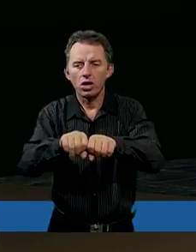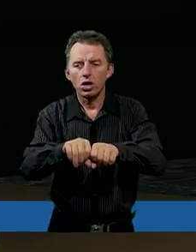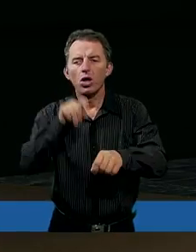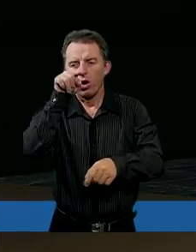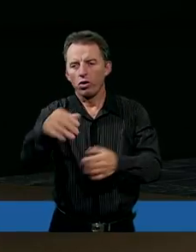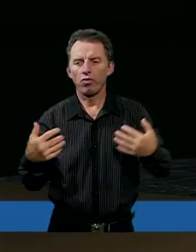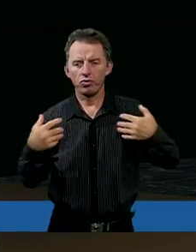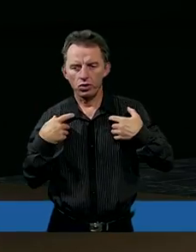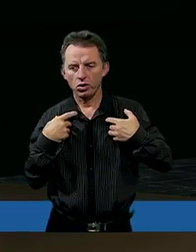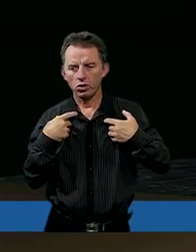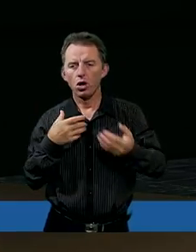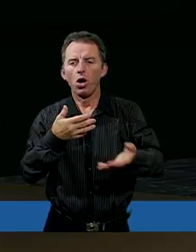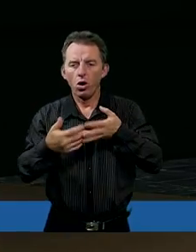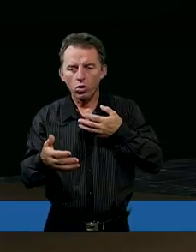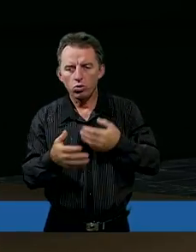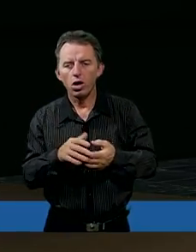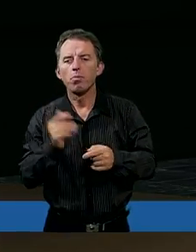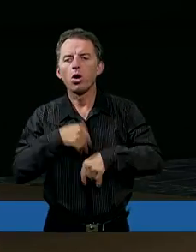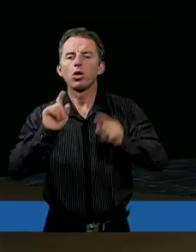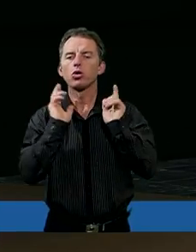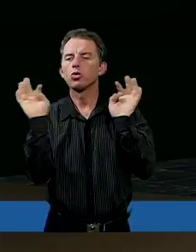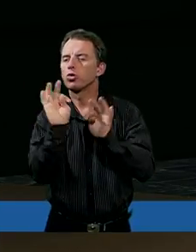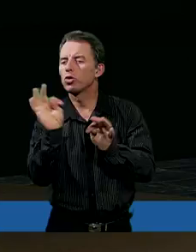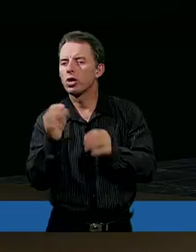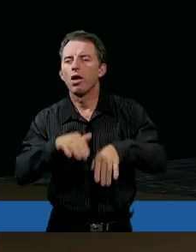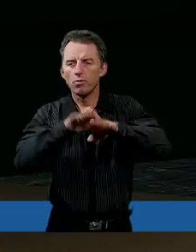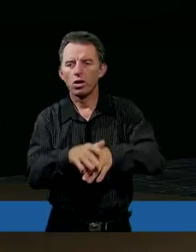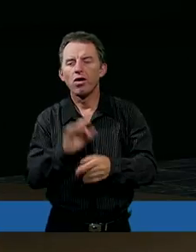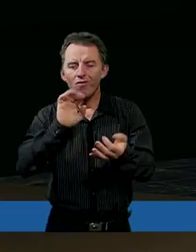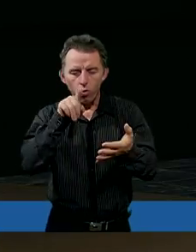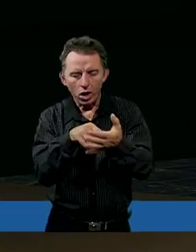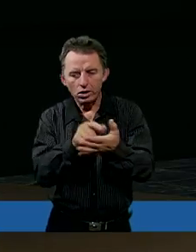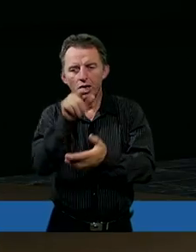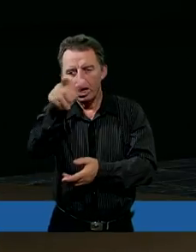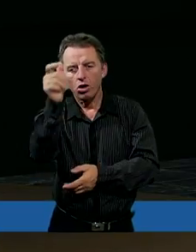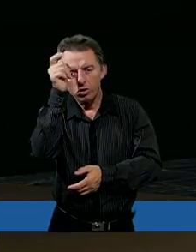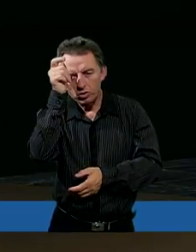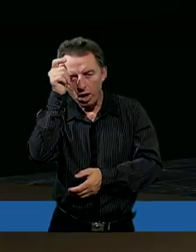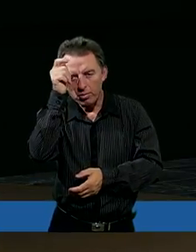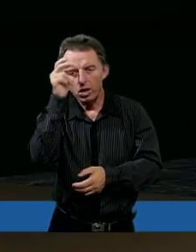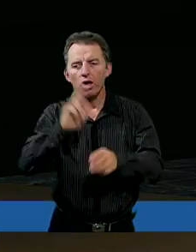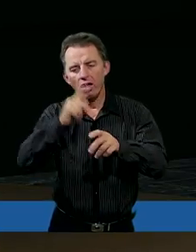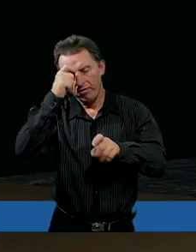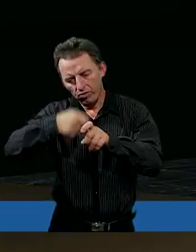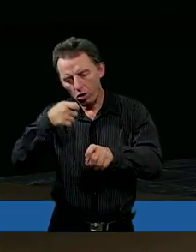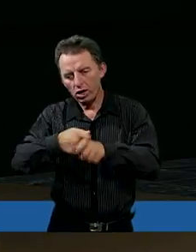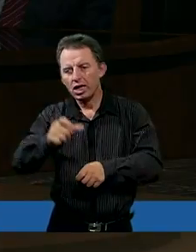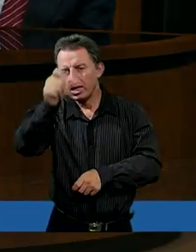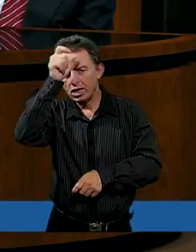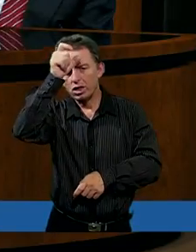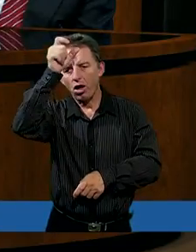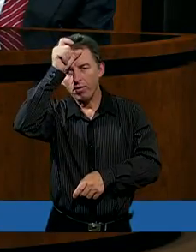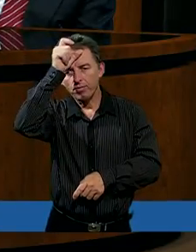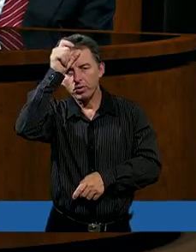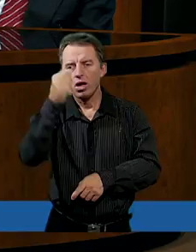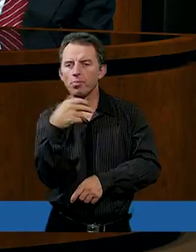się odwrócił do zła. Pod czyim wpływem? No właśnie, tego demona, tej złej, wrogiej istoty. No właśnie, to jest